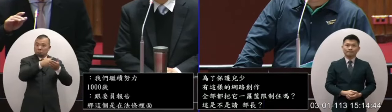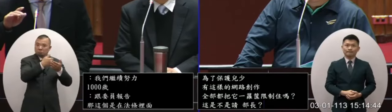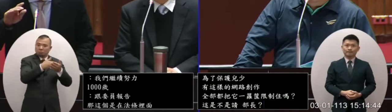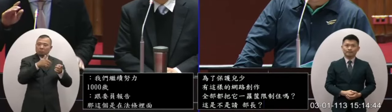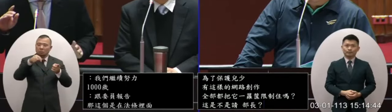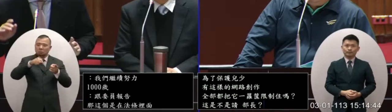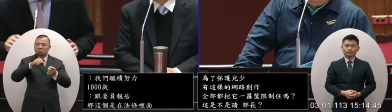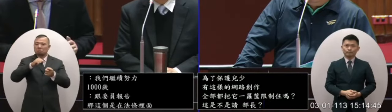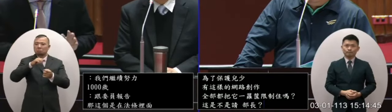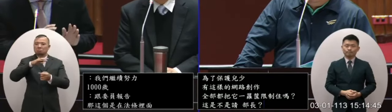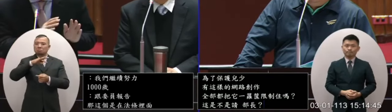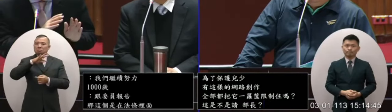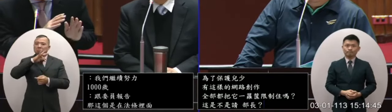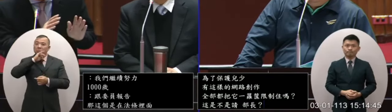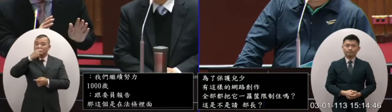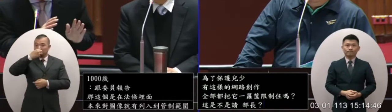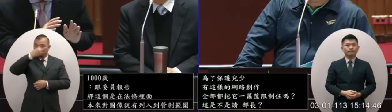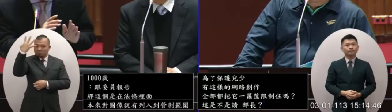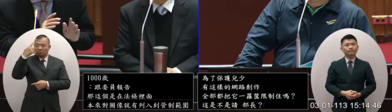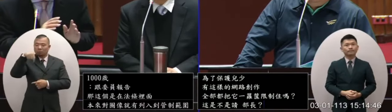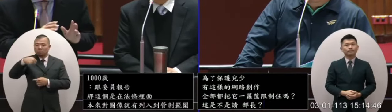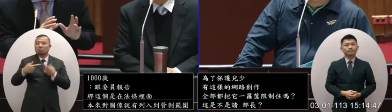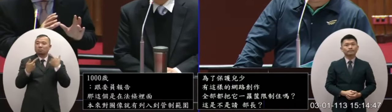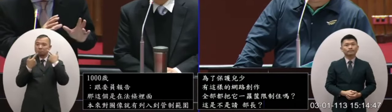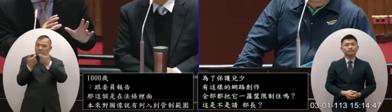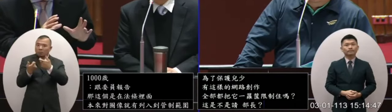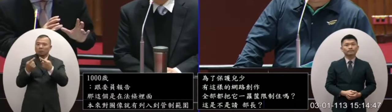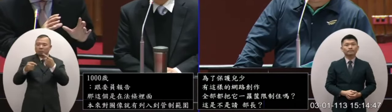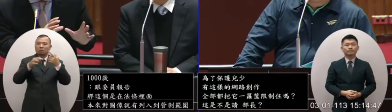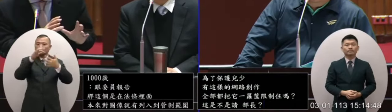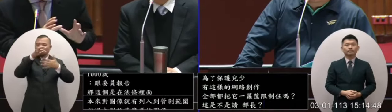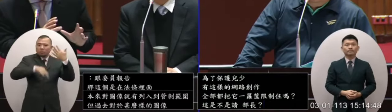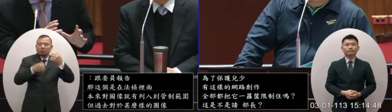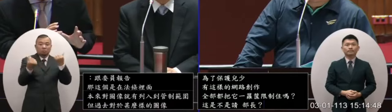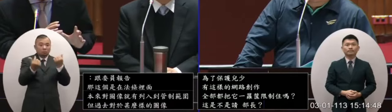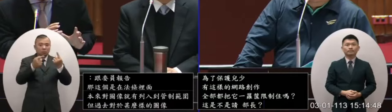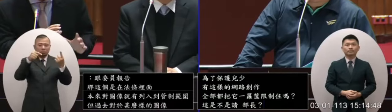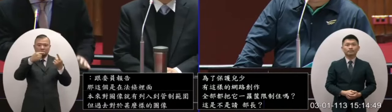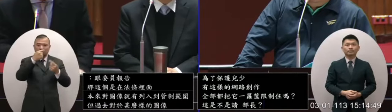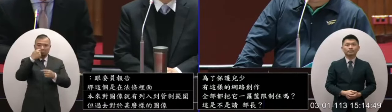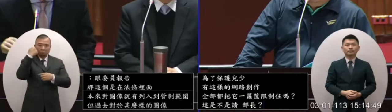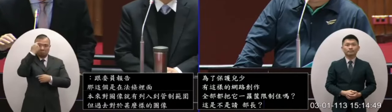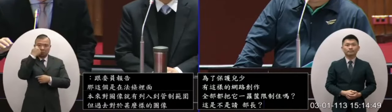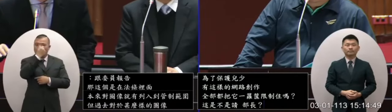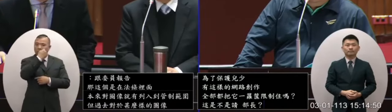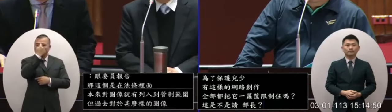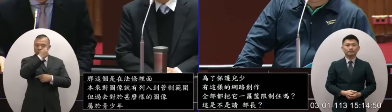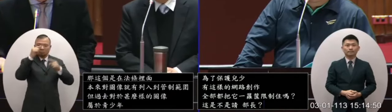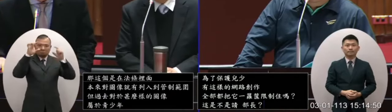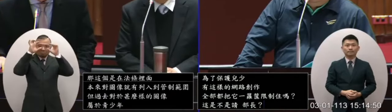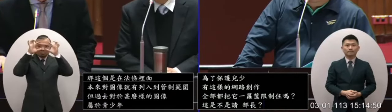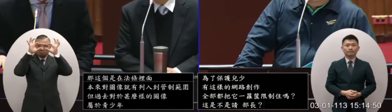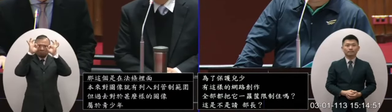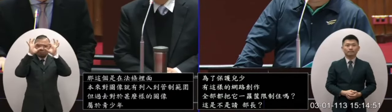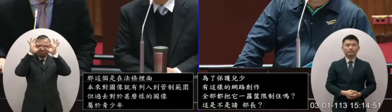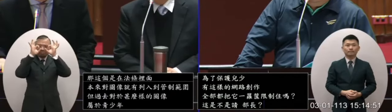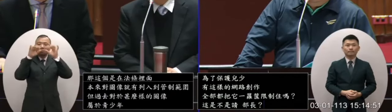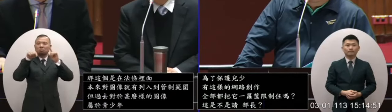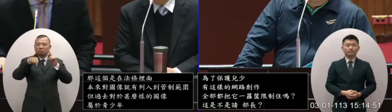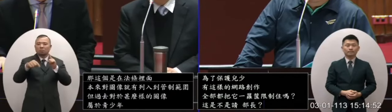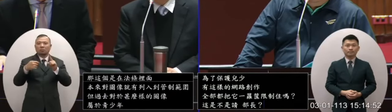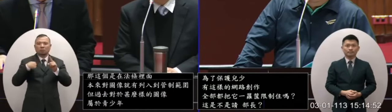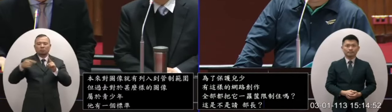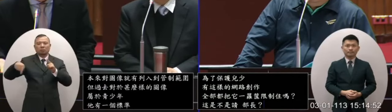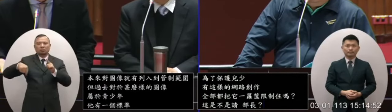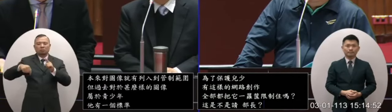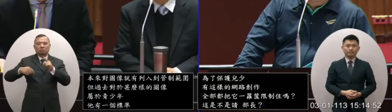年那有一个标准就是什么眼睛的比例等等这一些那我有跟我们部里